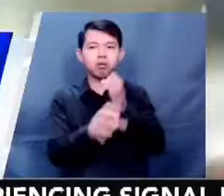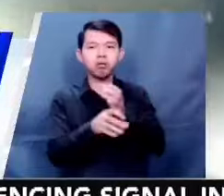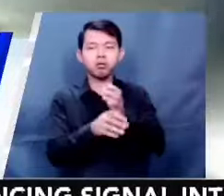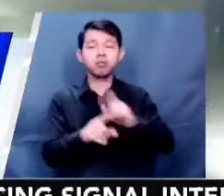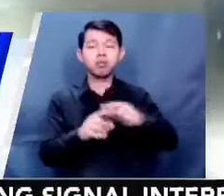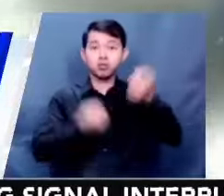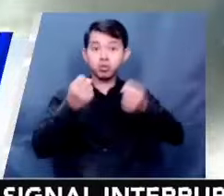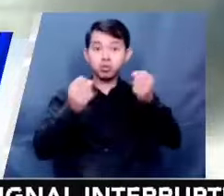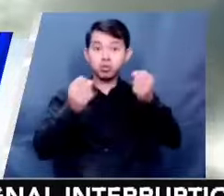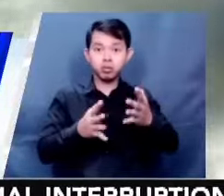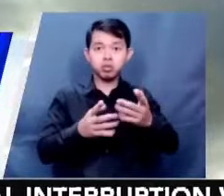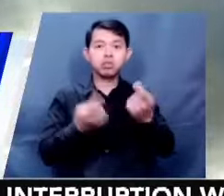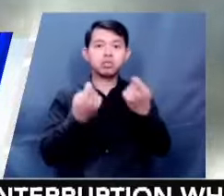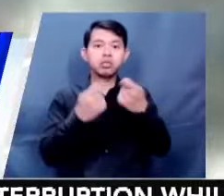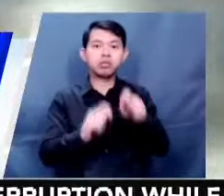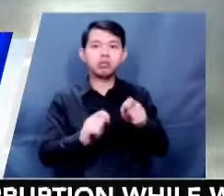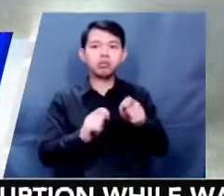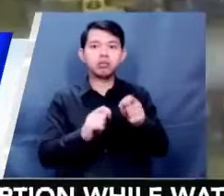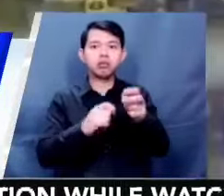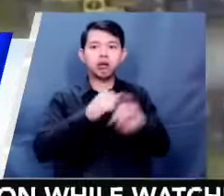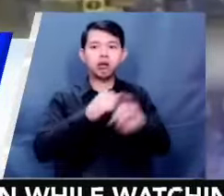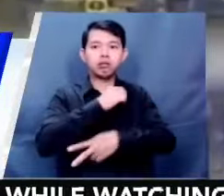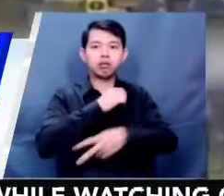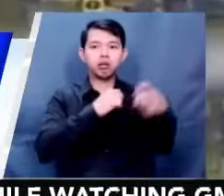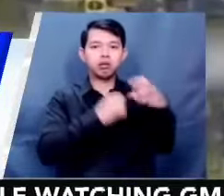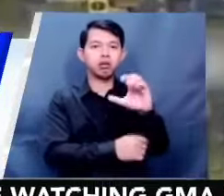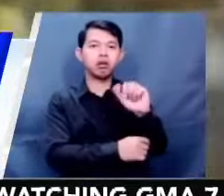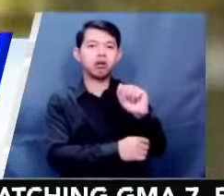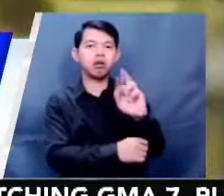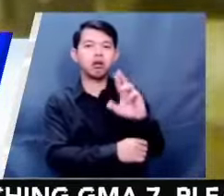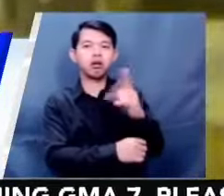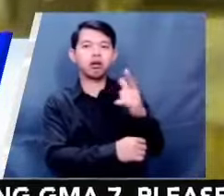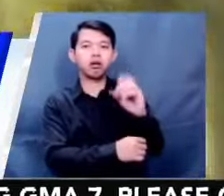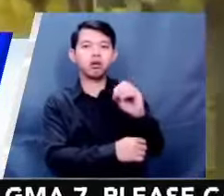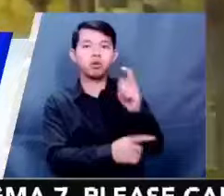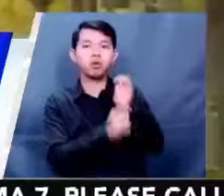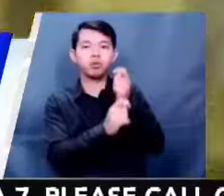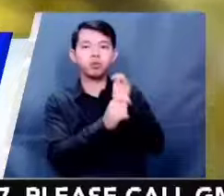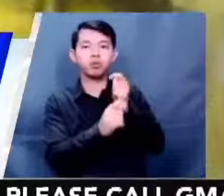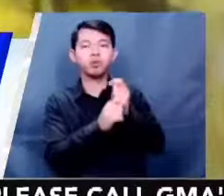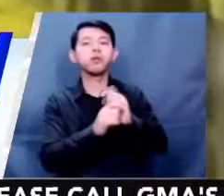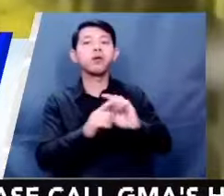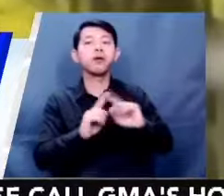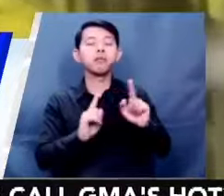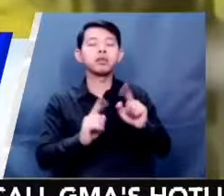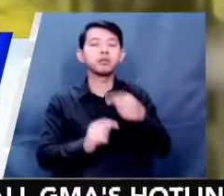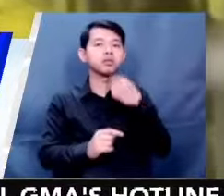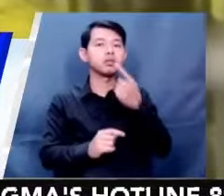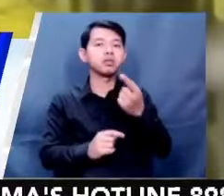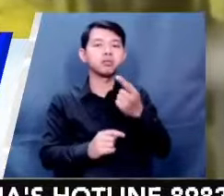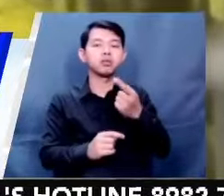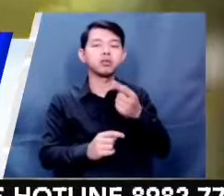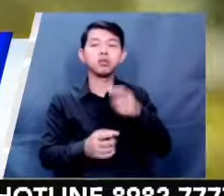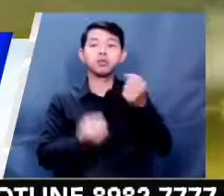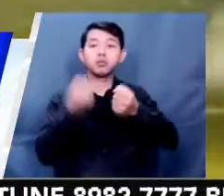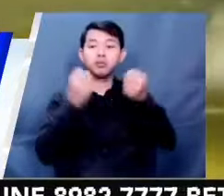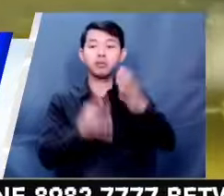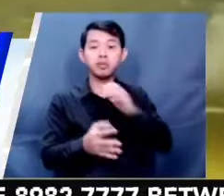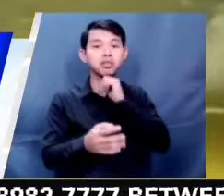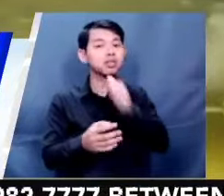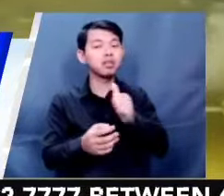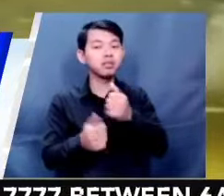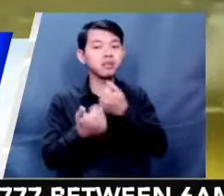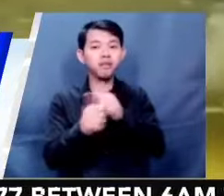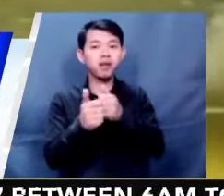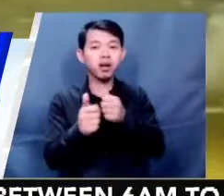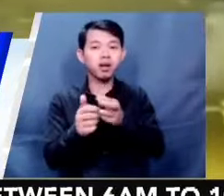ang minamaneho niyang cargo truck. Base sa investigasyon, hindi sumunod sa ruta ng biyahe ang suspect, pero natuntun siya ng